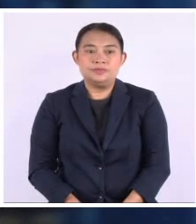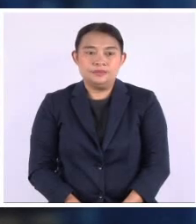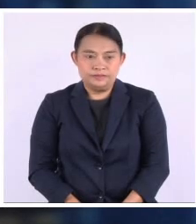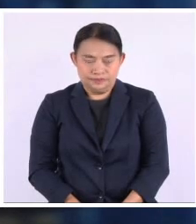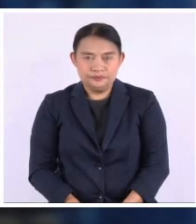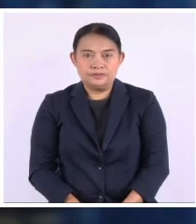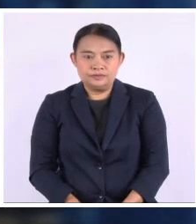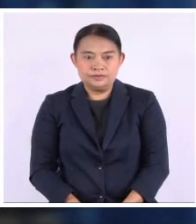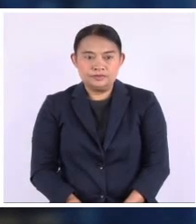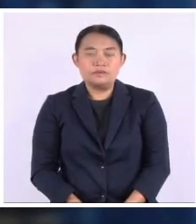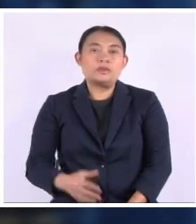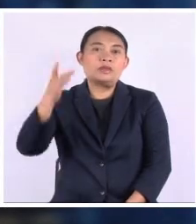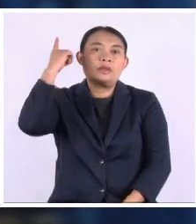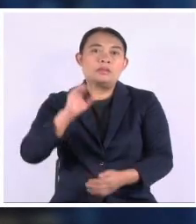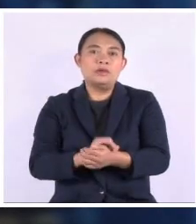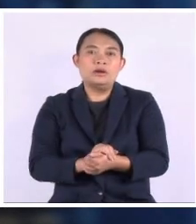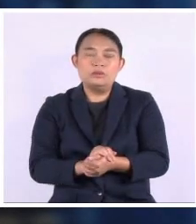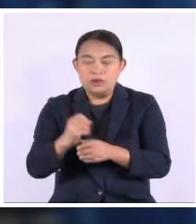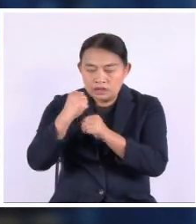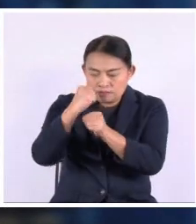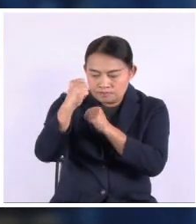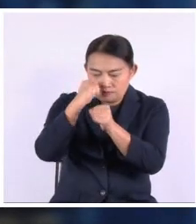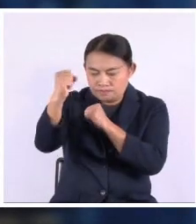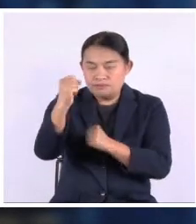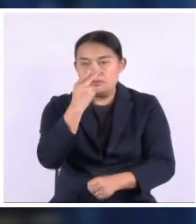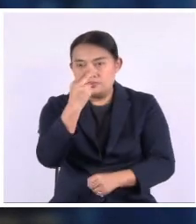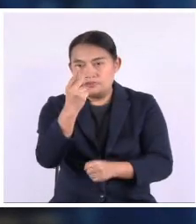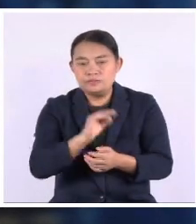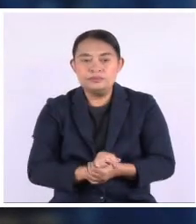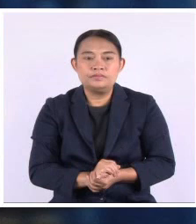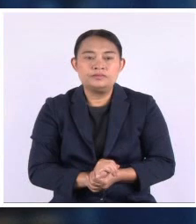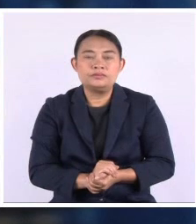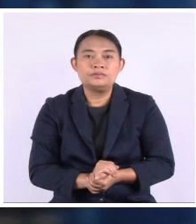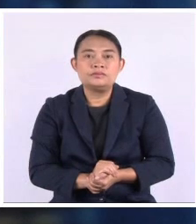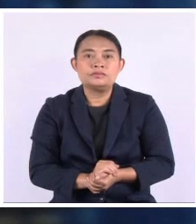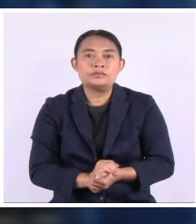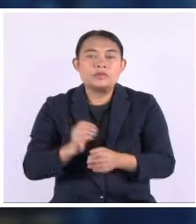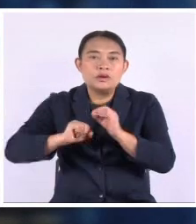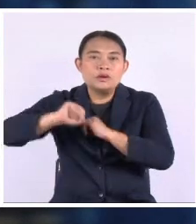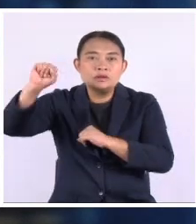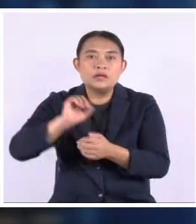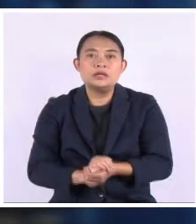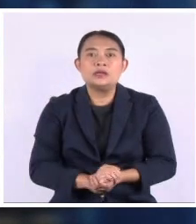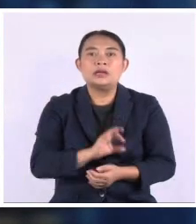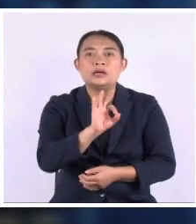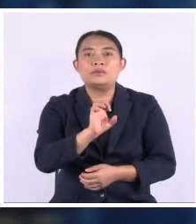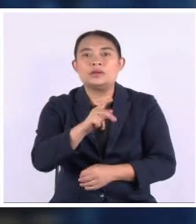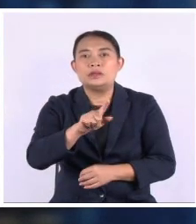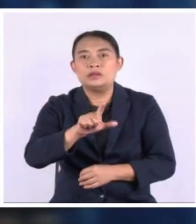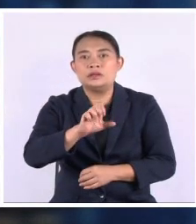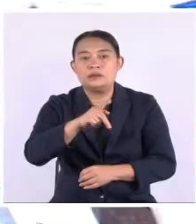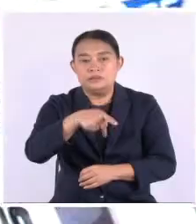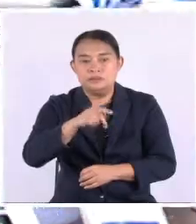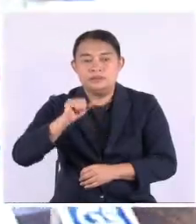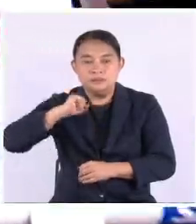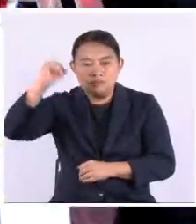เรามาดูสิ้นไปเช่นเมื่อวันกันหน่อยนะครับทางด้านวิตเตอร์สวิตซ์นะครับก็สมราคาที่เป็นต่อเอาชนะ Philipsไปนายกที่ 3เป็นการพนันออก